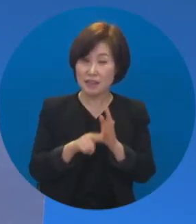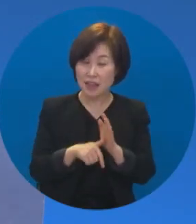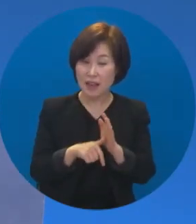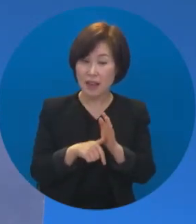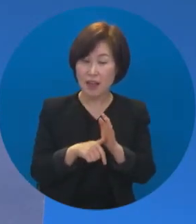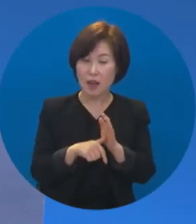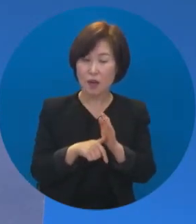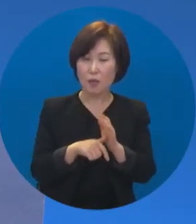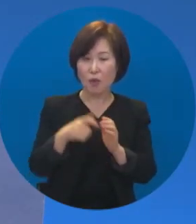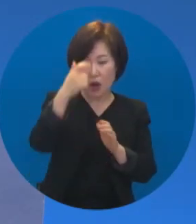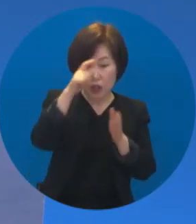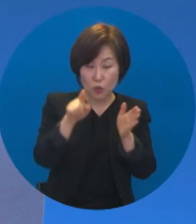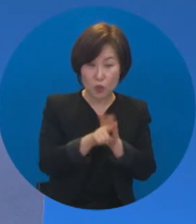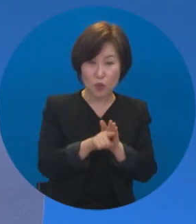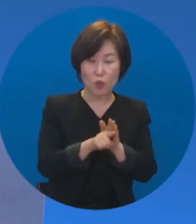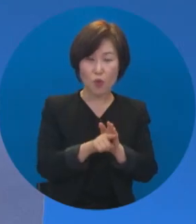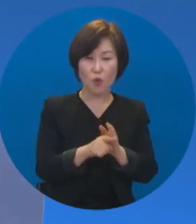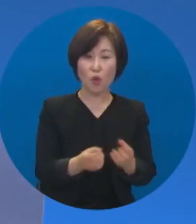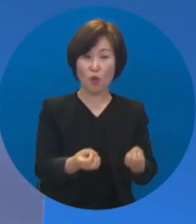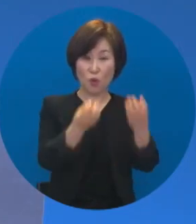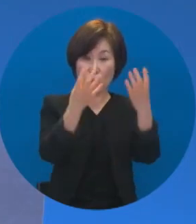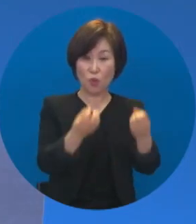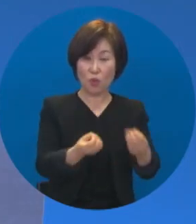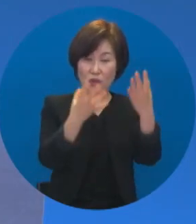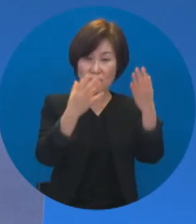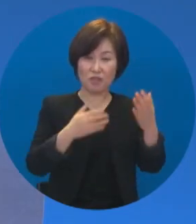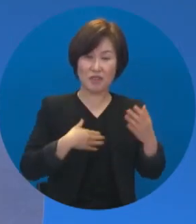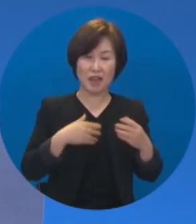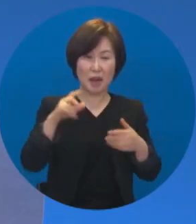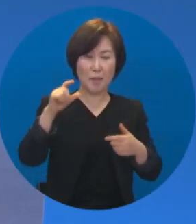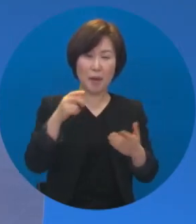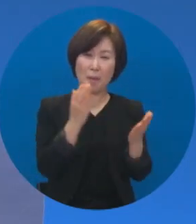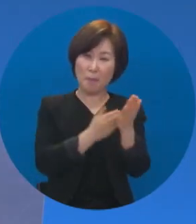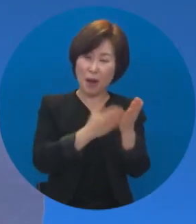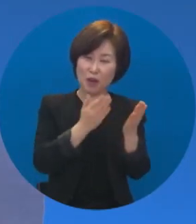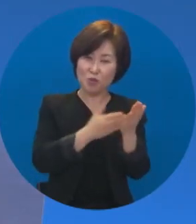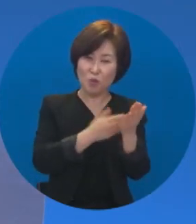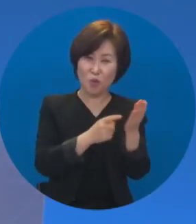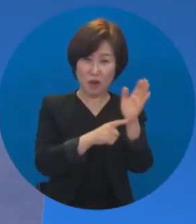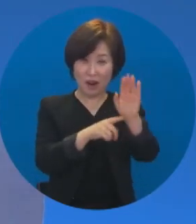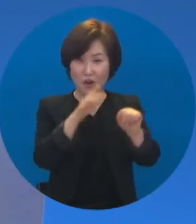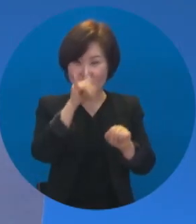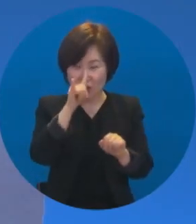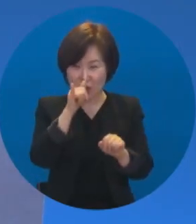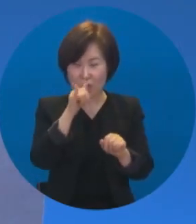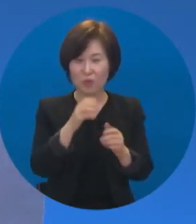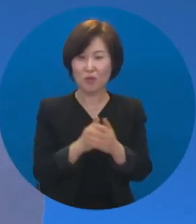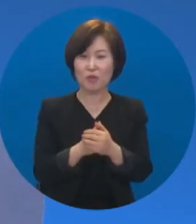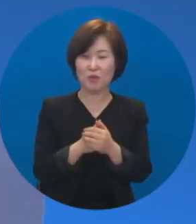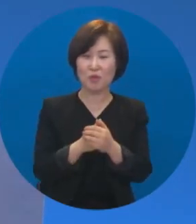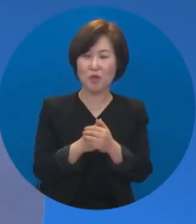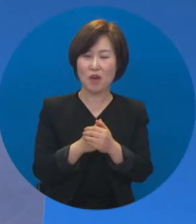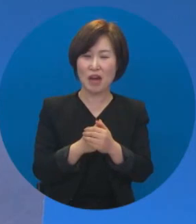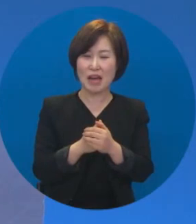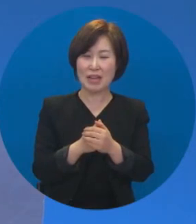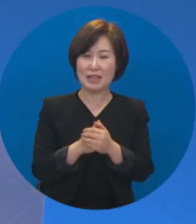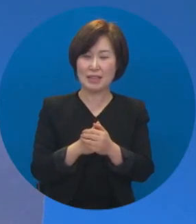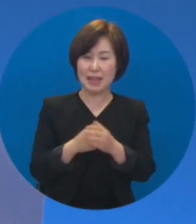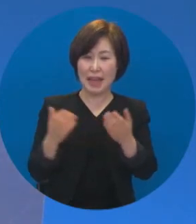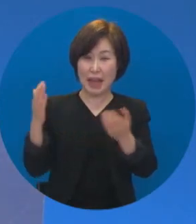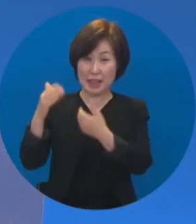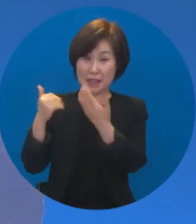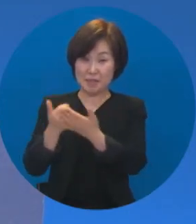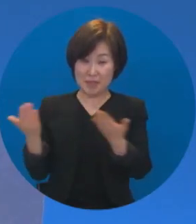기독교 무슨 콘서트 같은 데도 나가고 방송도 나오고 뭐 라디오 방송도 나가고 이제 본격적인 사역이